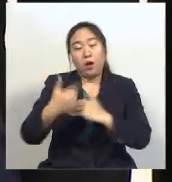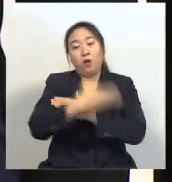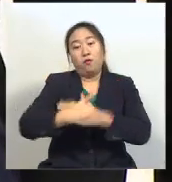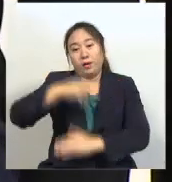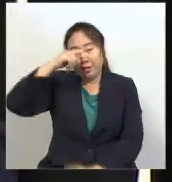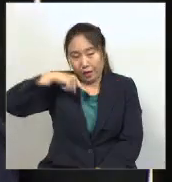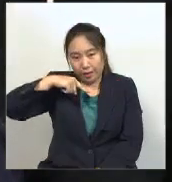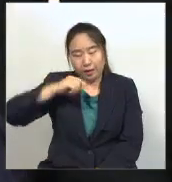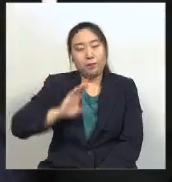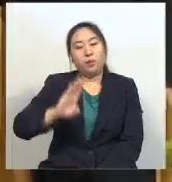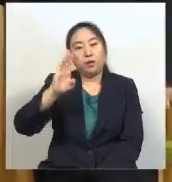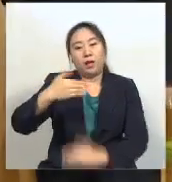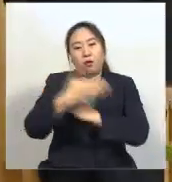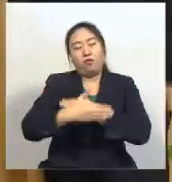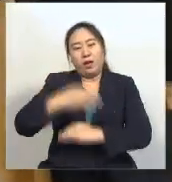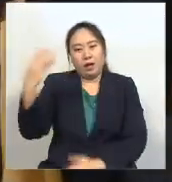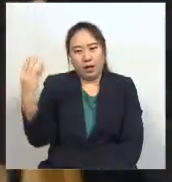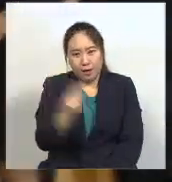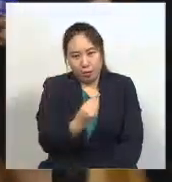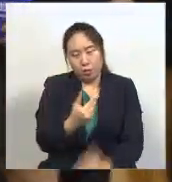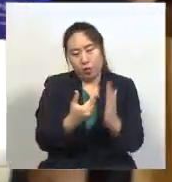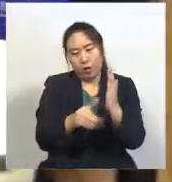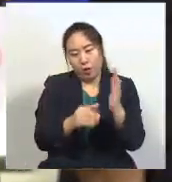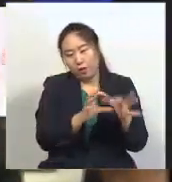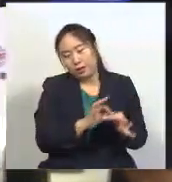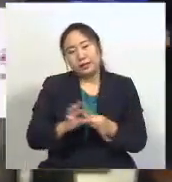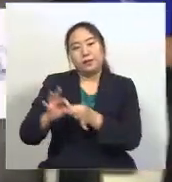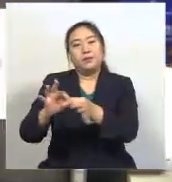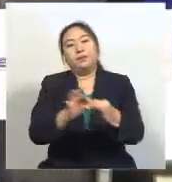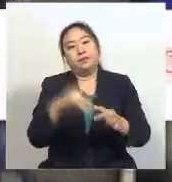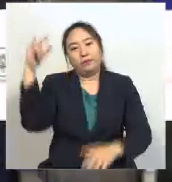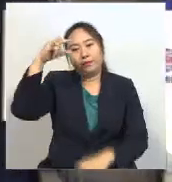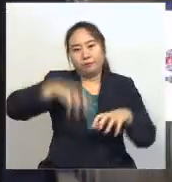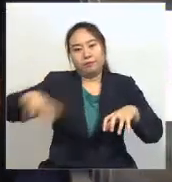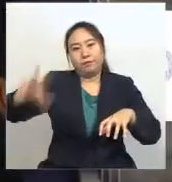ทศไทยและบริษัทรถไฟความเร็วสูงสายตะวันออกเชื่อม3สนามบินค่ะ